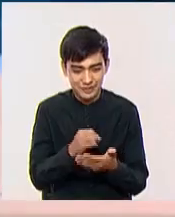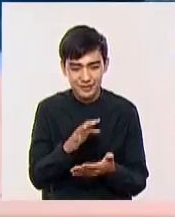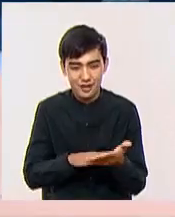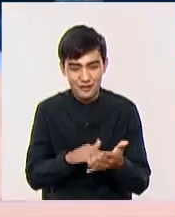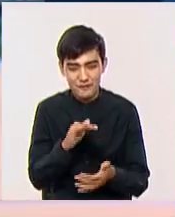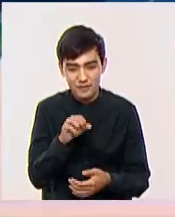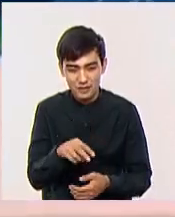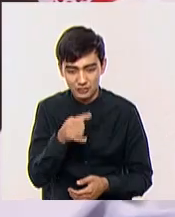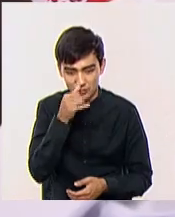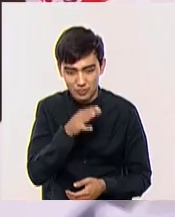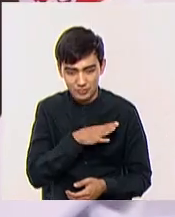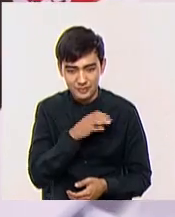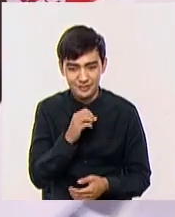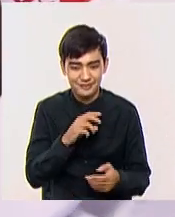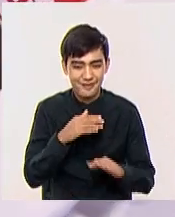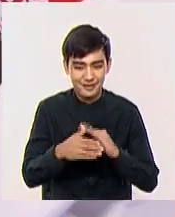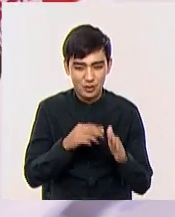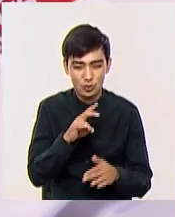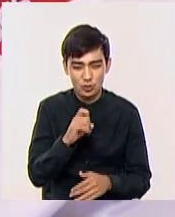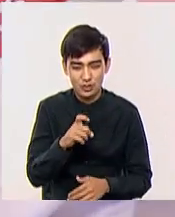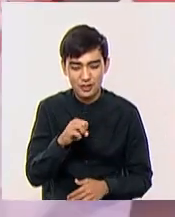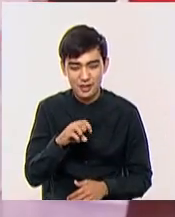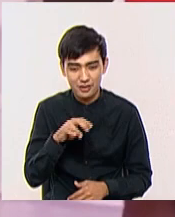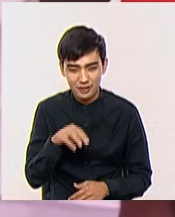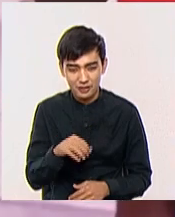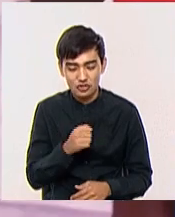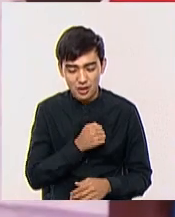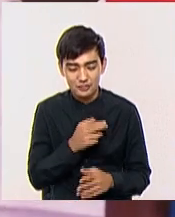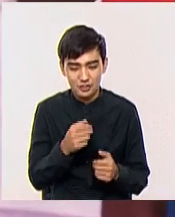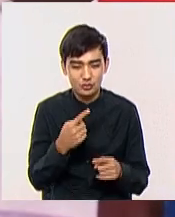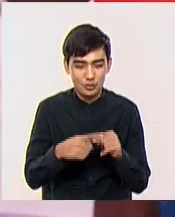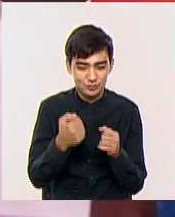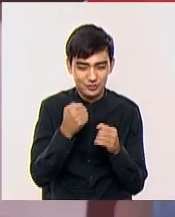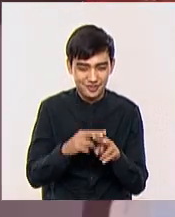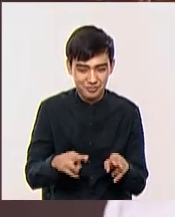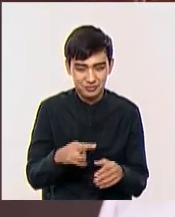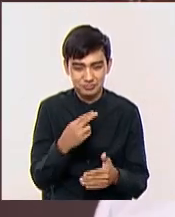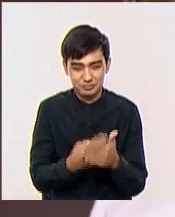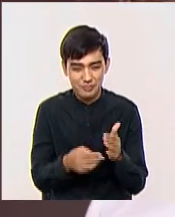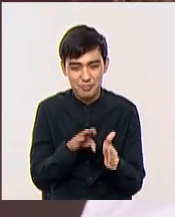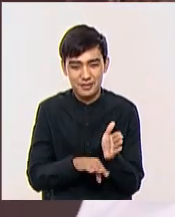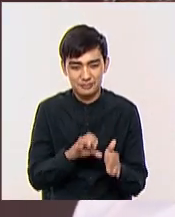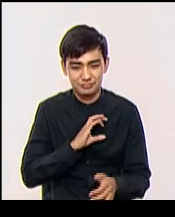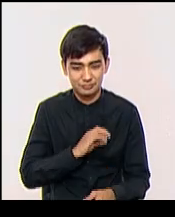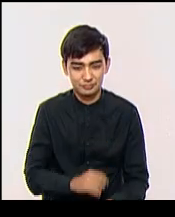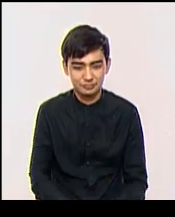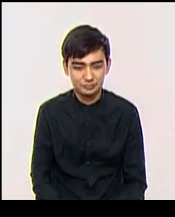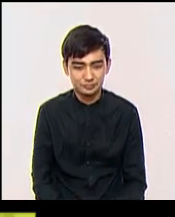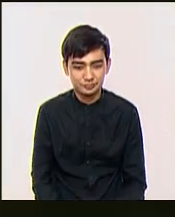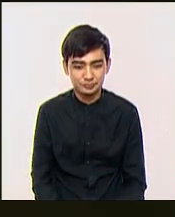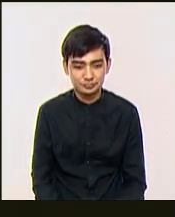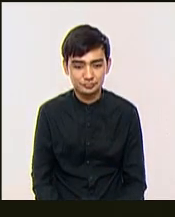в финал. Каратист Нурканат Ажиканов, к сожалению, как и многие другие наши спортсмены, остался без медалей.